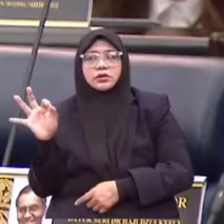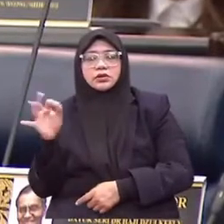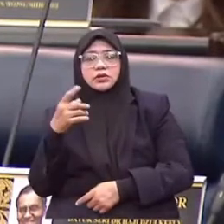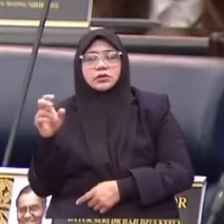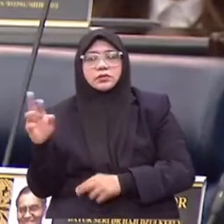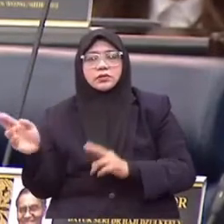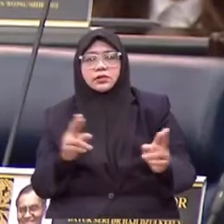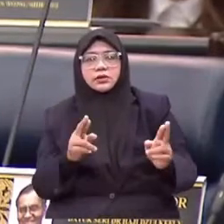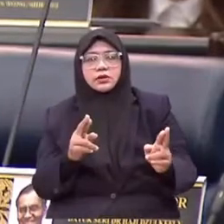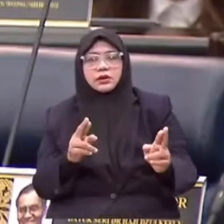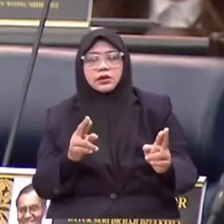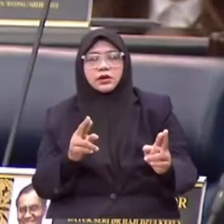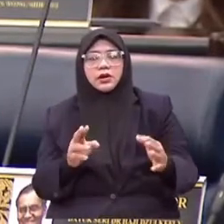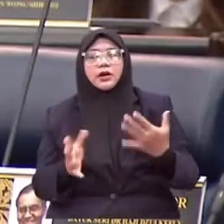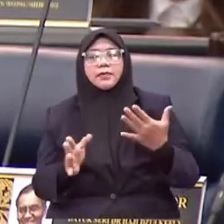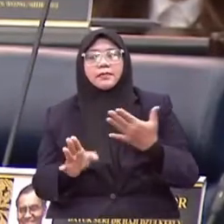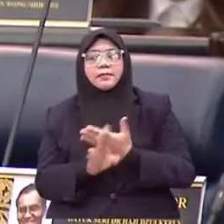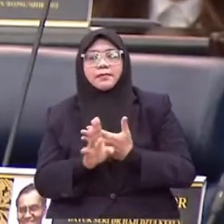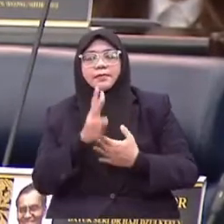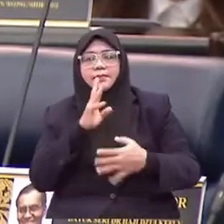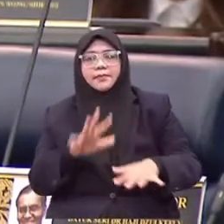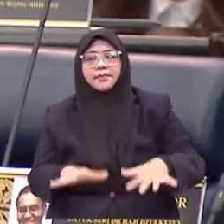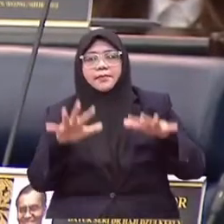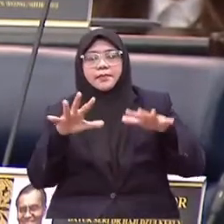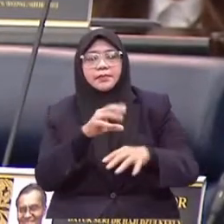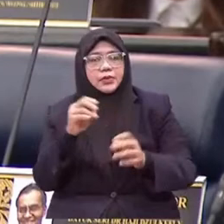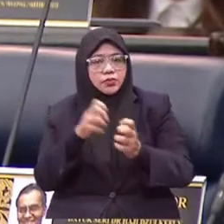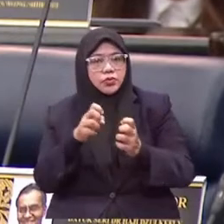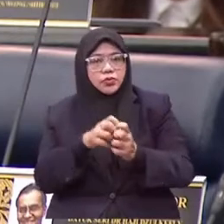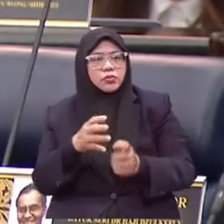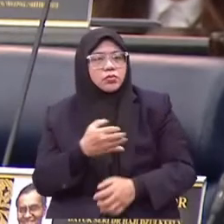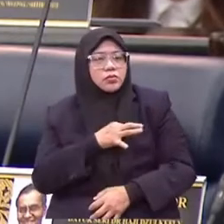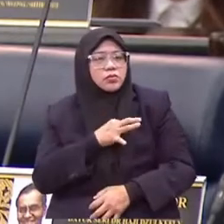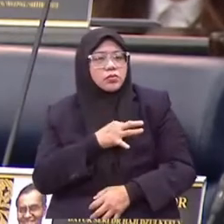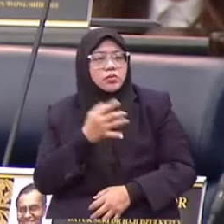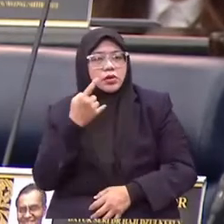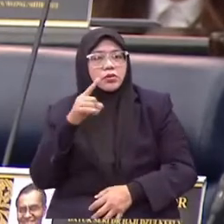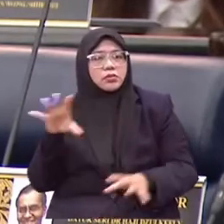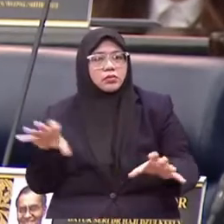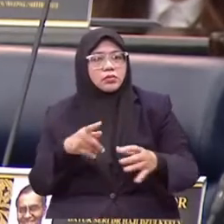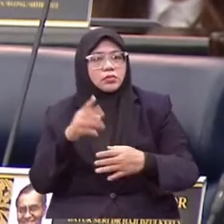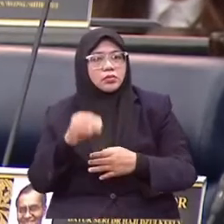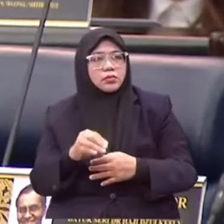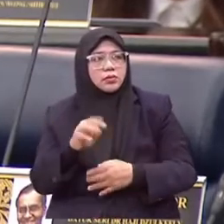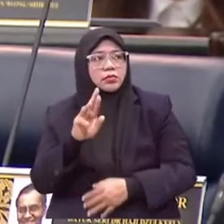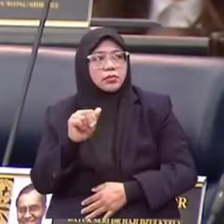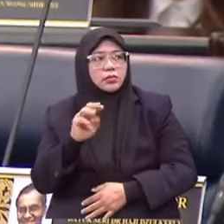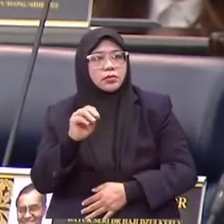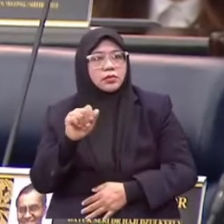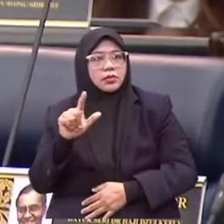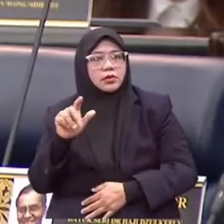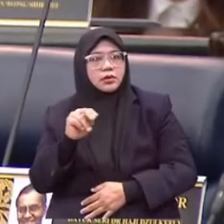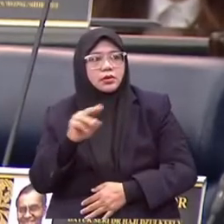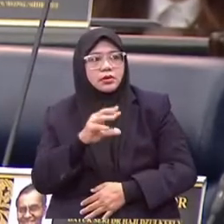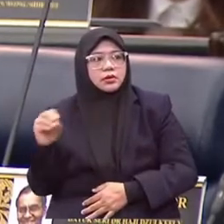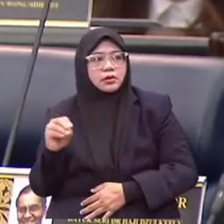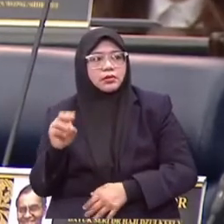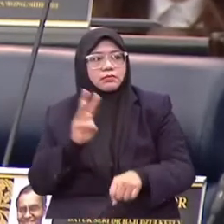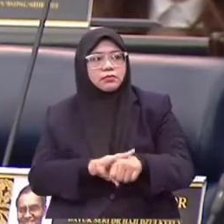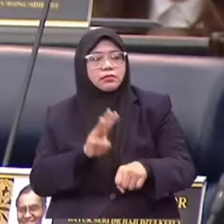rancangan kawalan dan isyarat bahaya banjir ucul ingin mendapatkan stites terkini pelaksanaan program ramalan dan